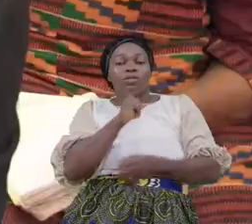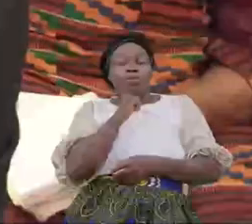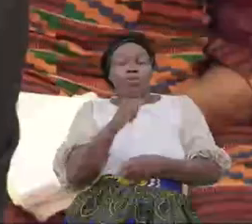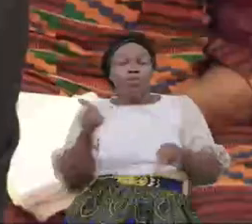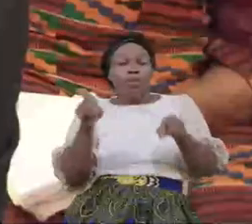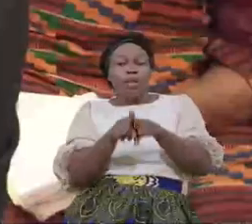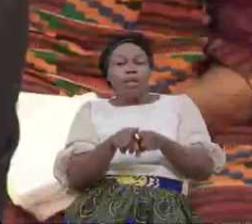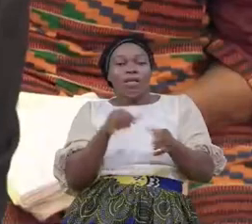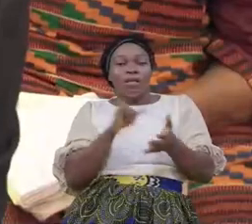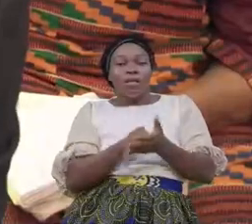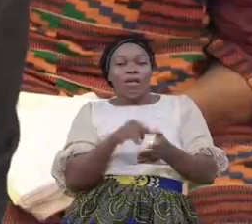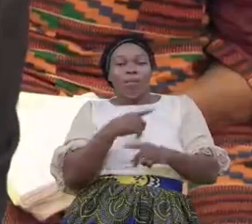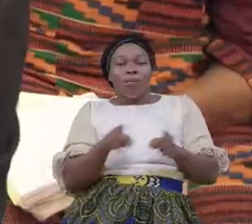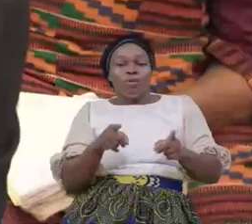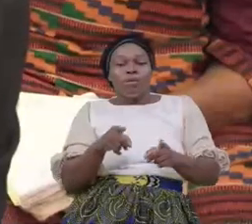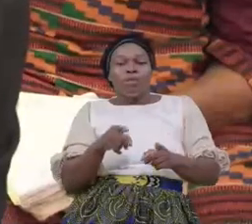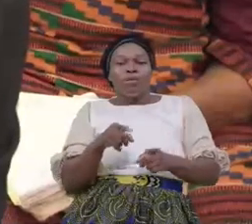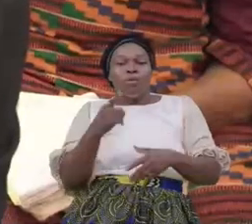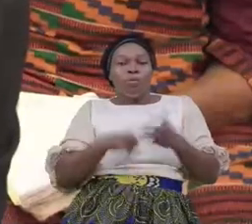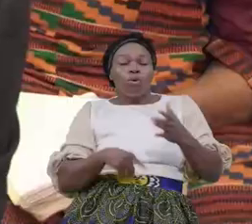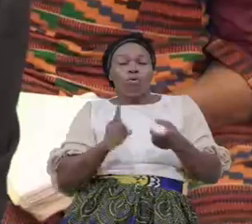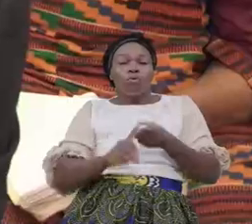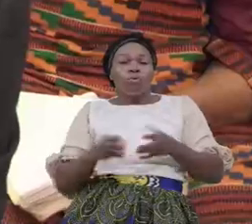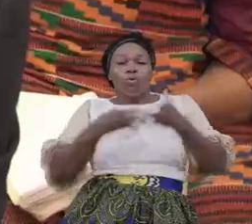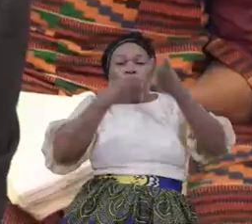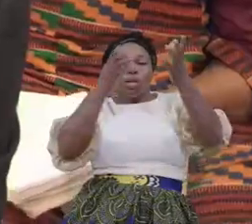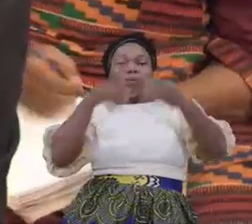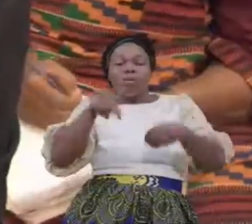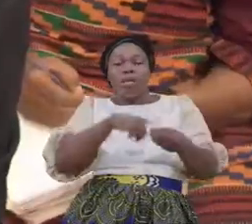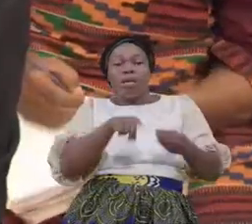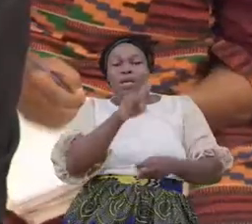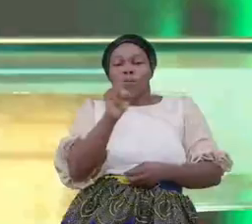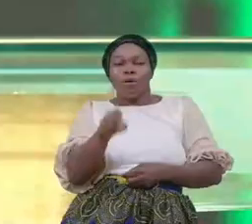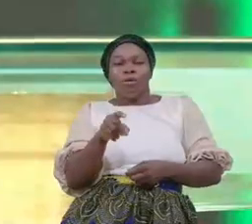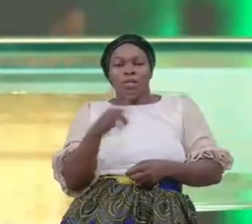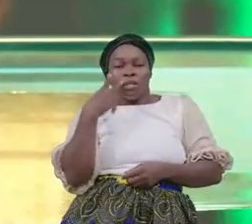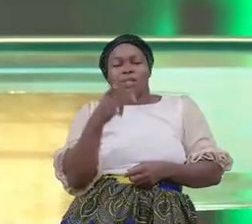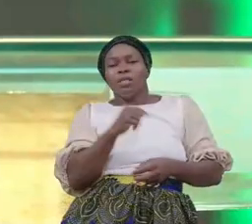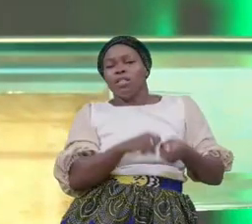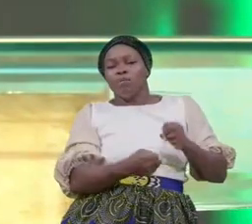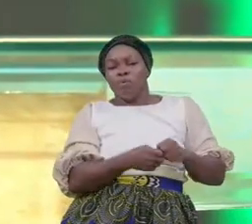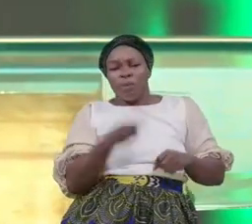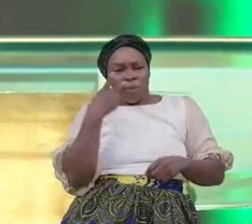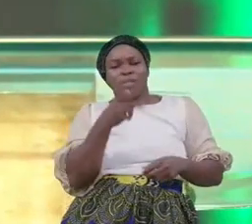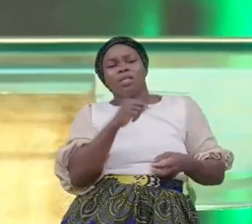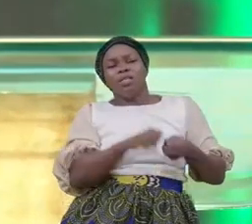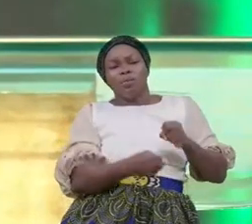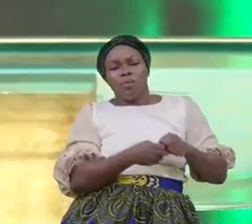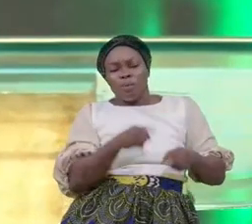crier? Regardez les portes là-bas. Pourquoi crier? Regardez les problèmes. Non, non, non. C'est parce que vous